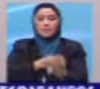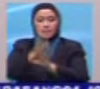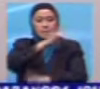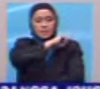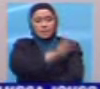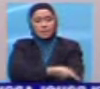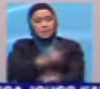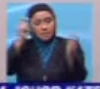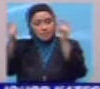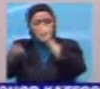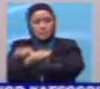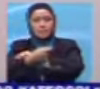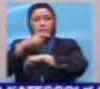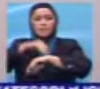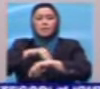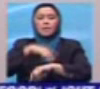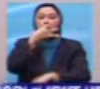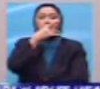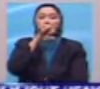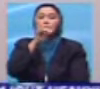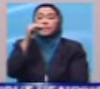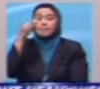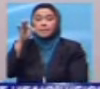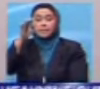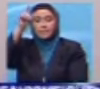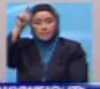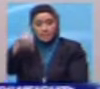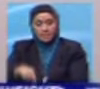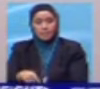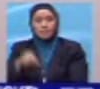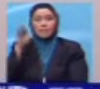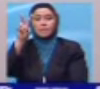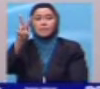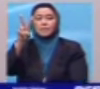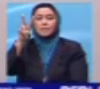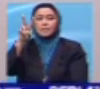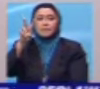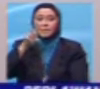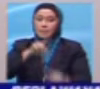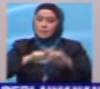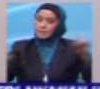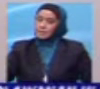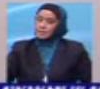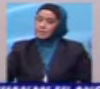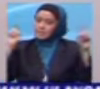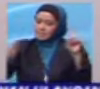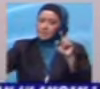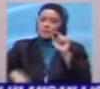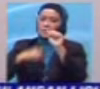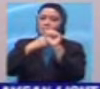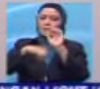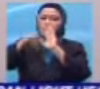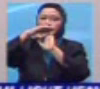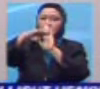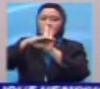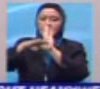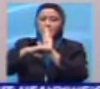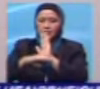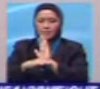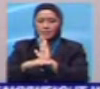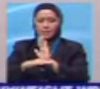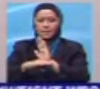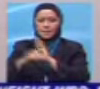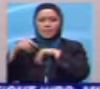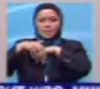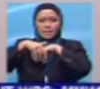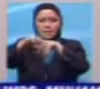Februari depan asalkan ia mematuhi Akta Perhimpunan Aman. Bagi Presiden MCA, Datuk Sri Liao Tiong Lai, ia bagi mengelak timbul salah